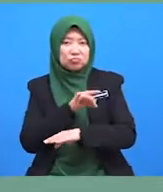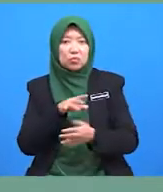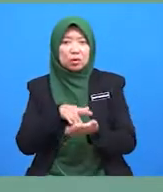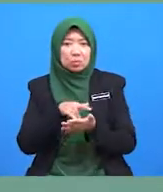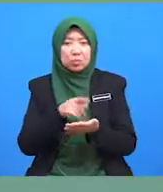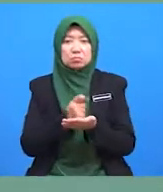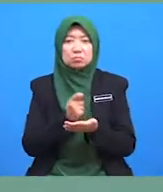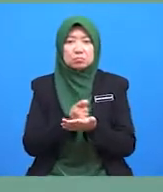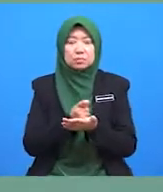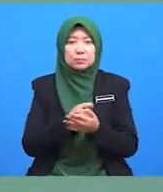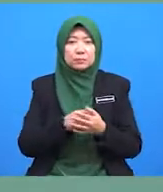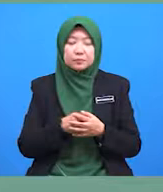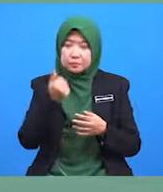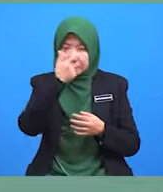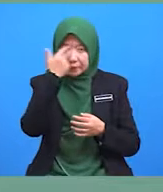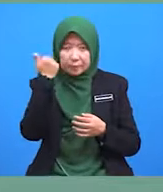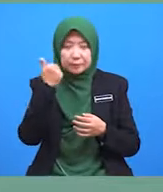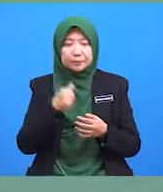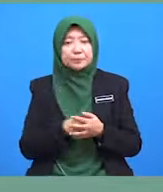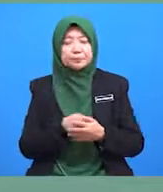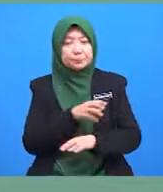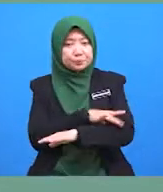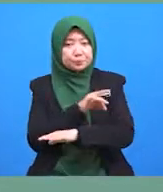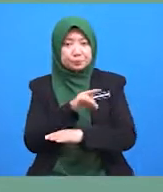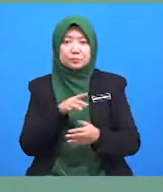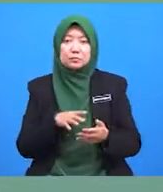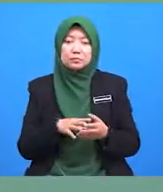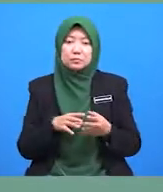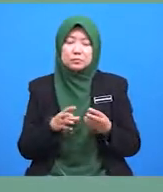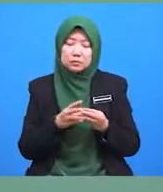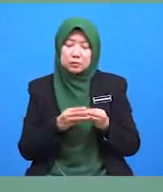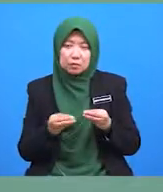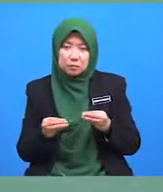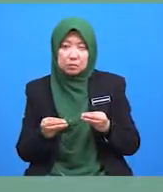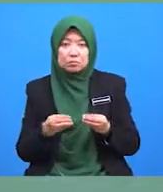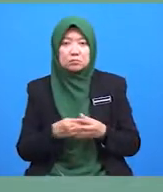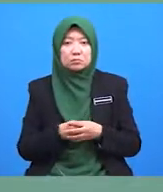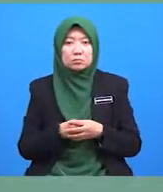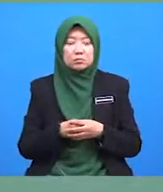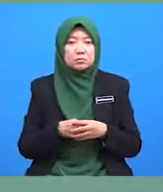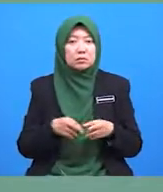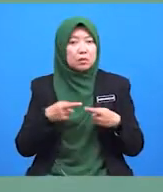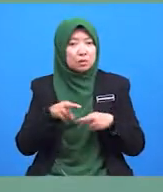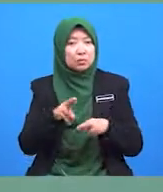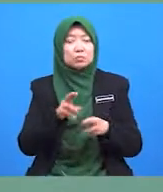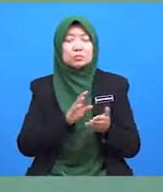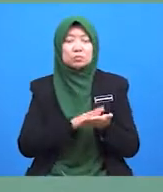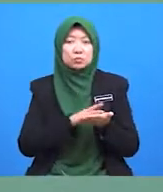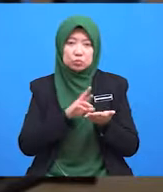secara tiba-tiba dan disebabkan kulit menjadi lembap, ketahanan terhadap arus perlu